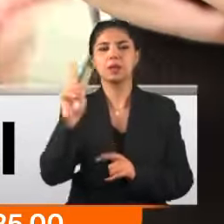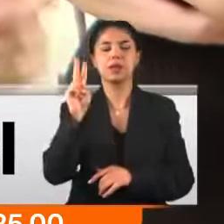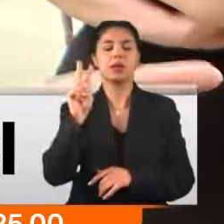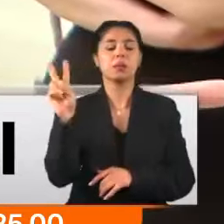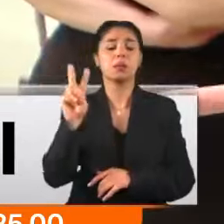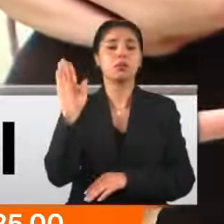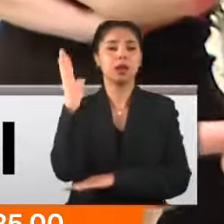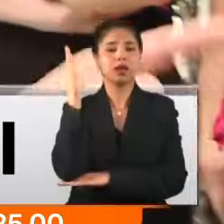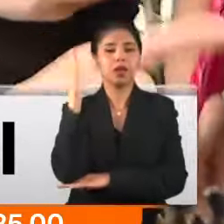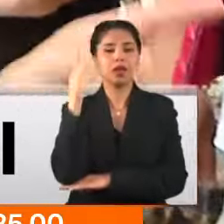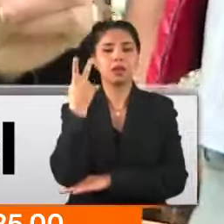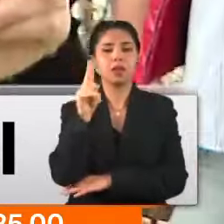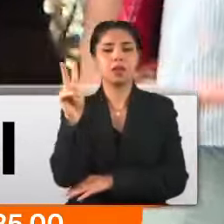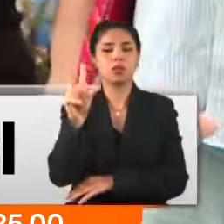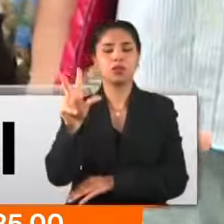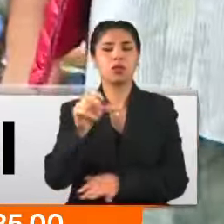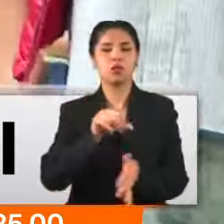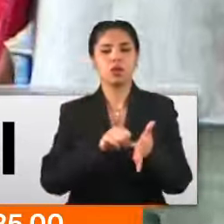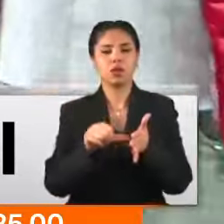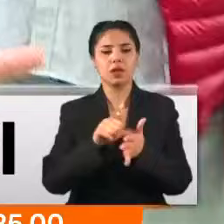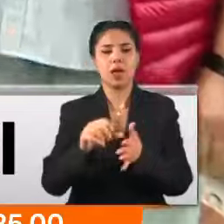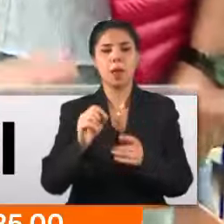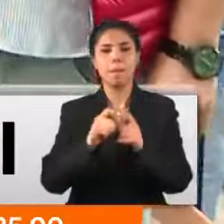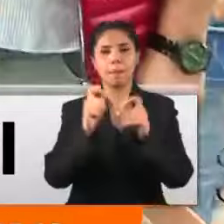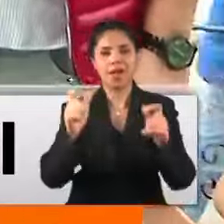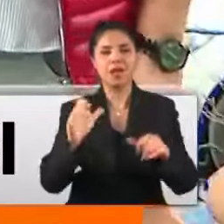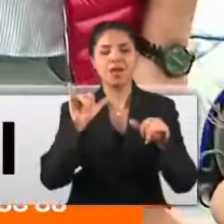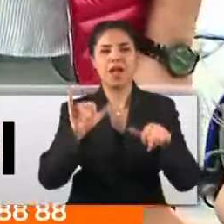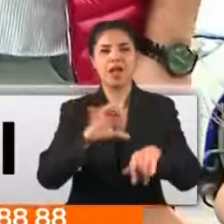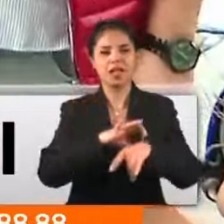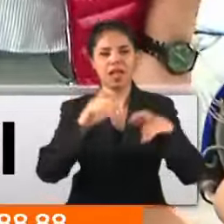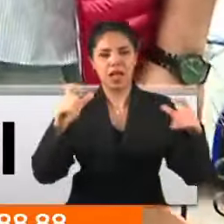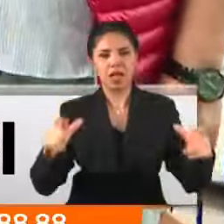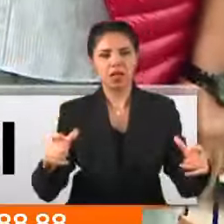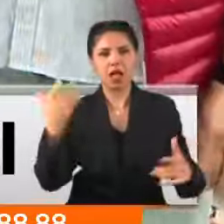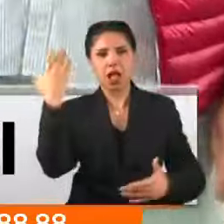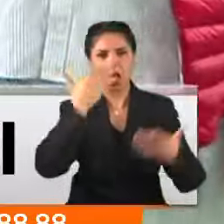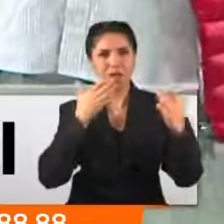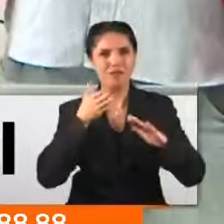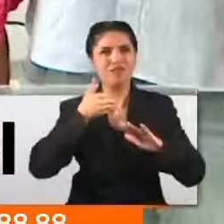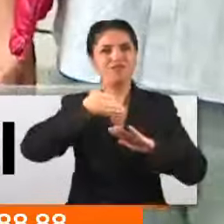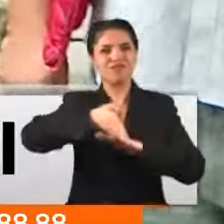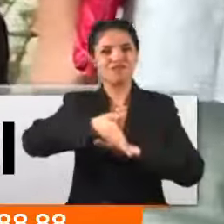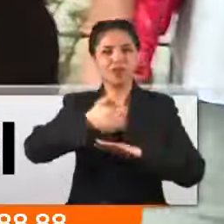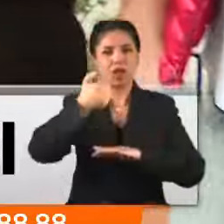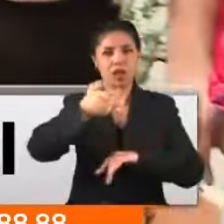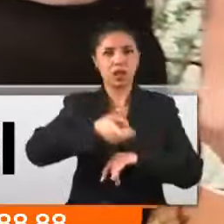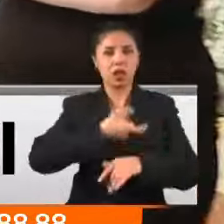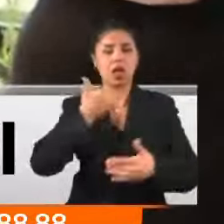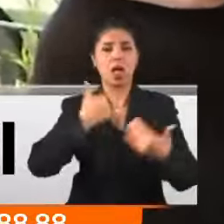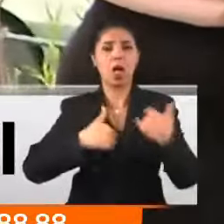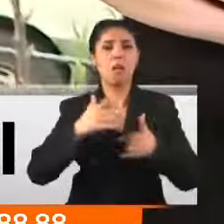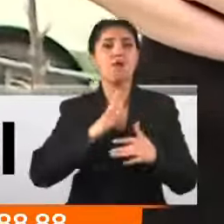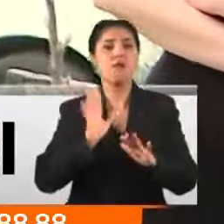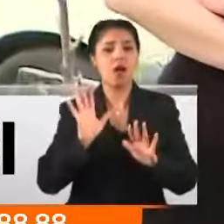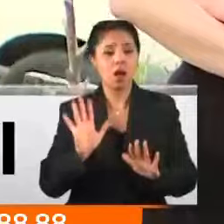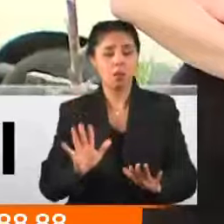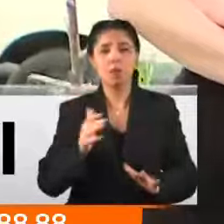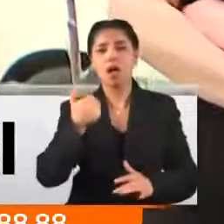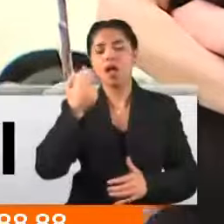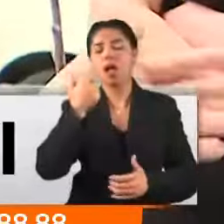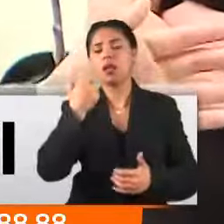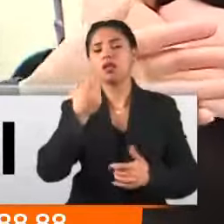tarihinde Beylikdüzü'ndeki yine aynı hastanede bir estetik operasyona girdi. Operasyon 6 saat sürdü ama 6.